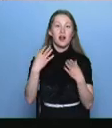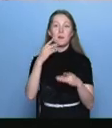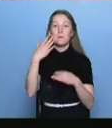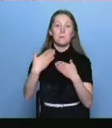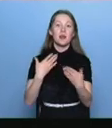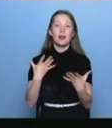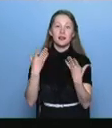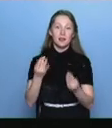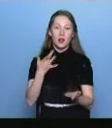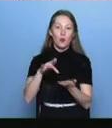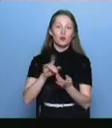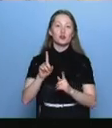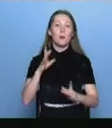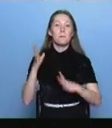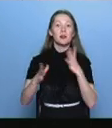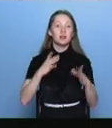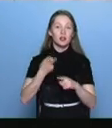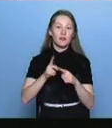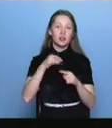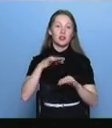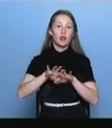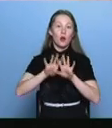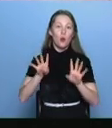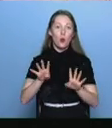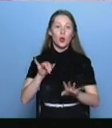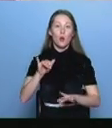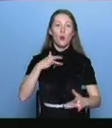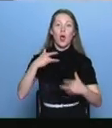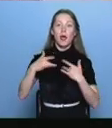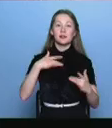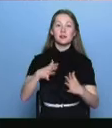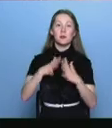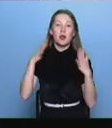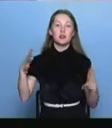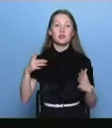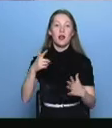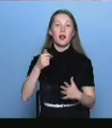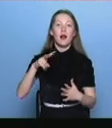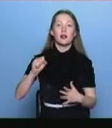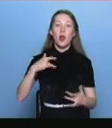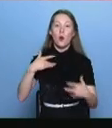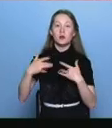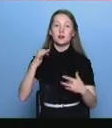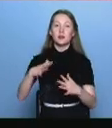подготовить каверный хор к выступлению. У артистов 2 больших события – гала-концерт и большой хоровой собор.